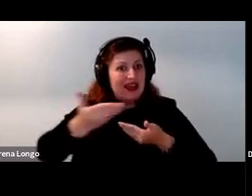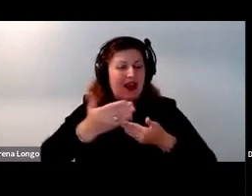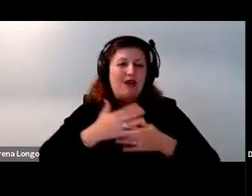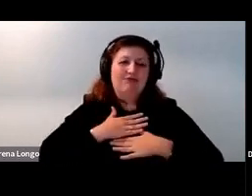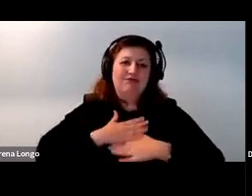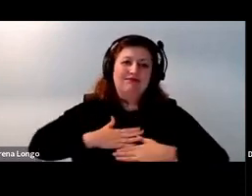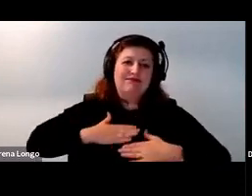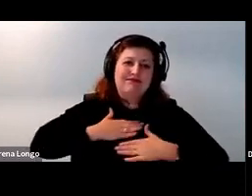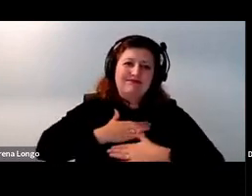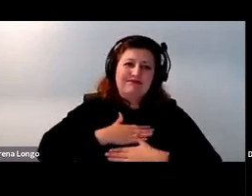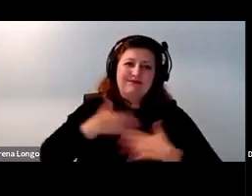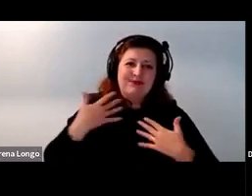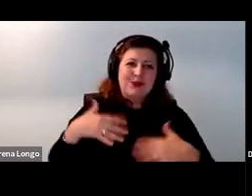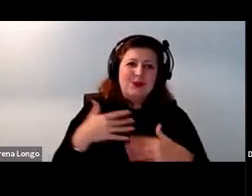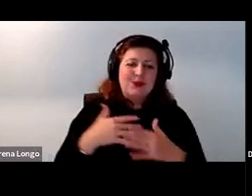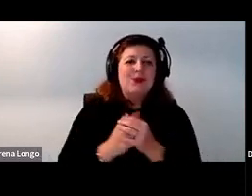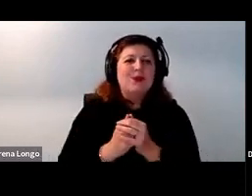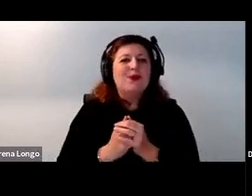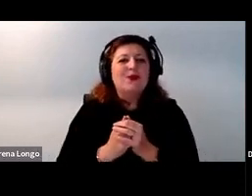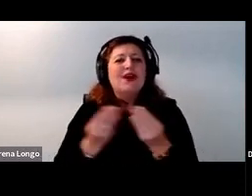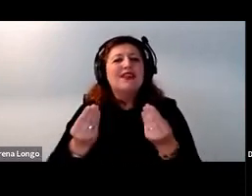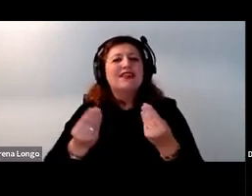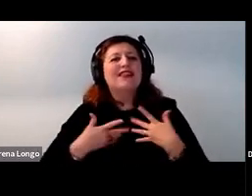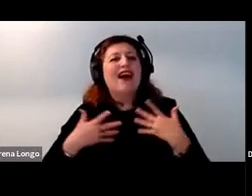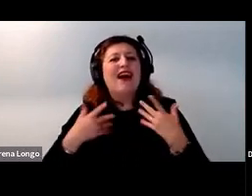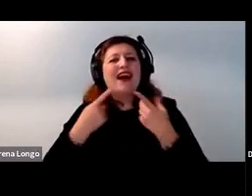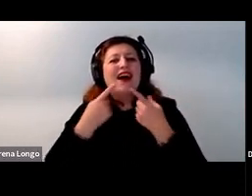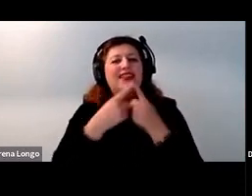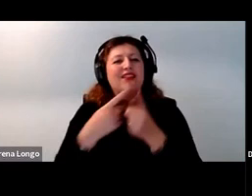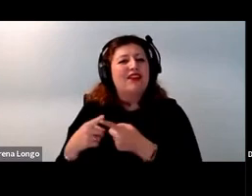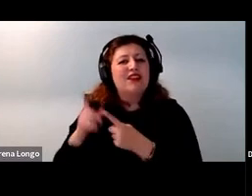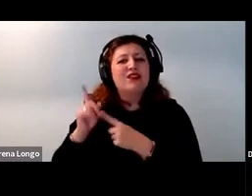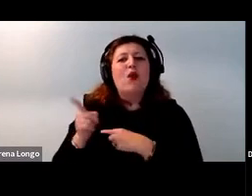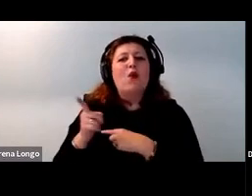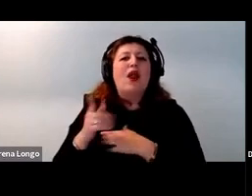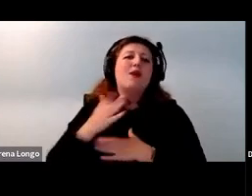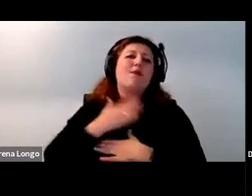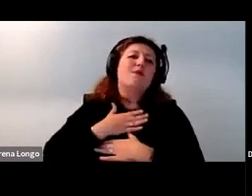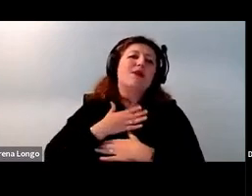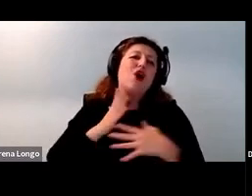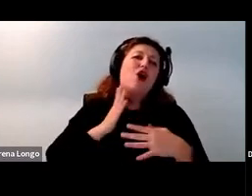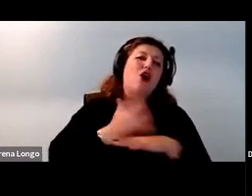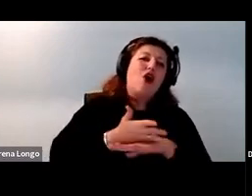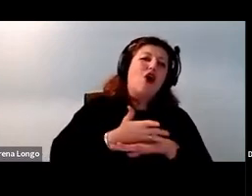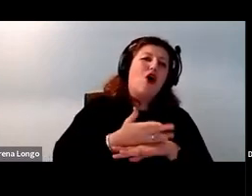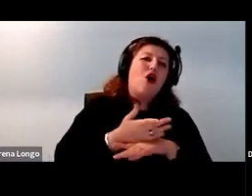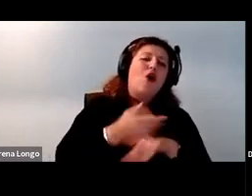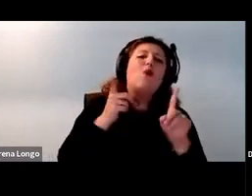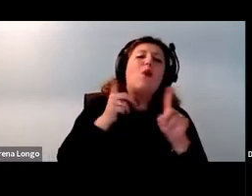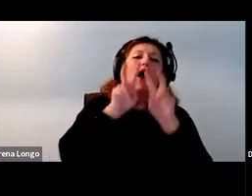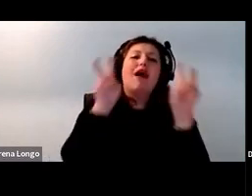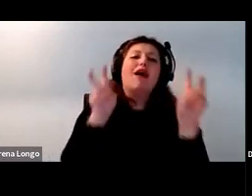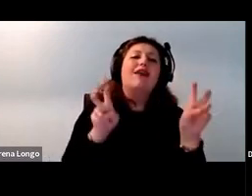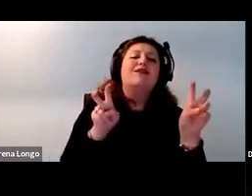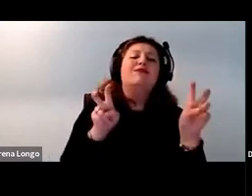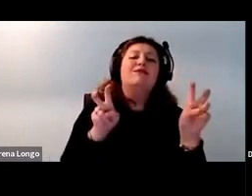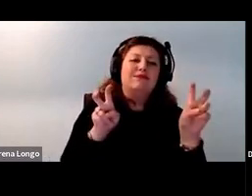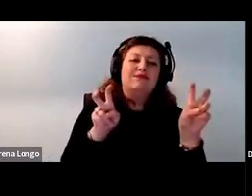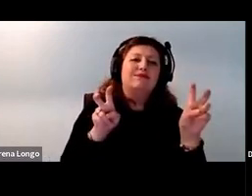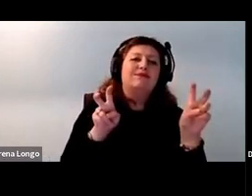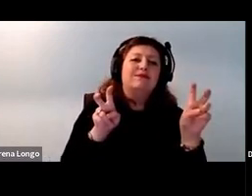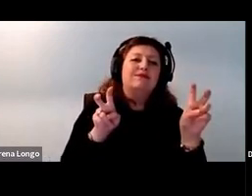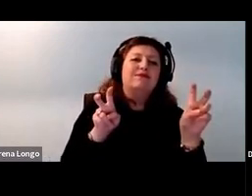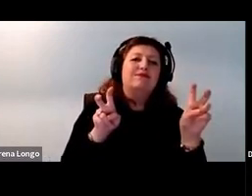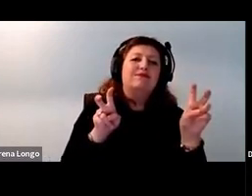evidenziando la grossa differenza tra quello che è il mio intervento, che è semplicemente la rassegna di quelli che sono